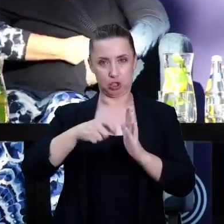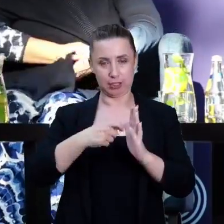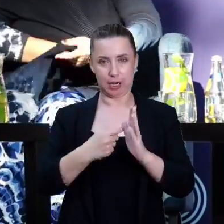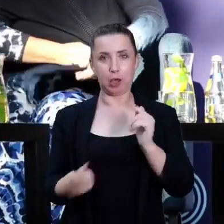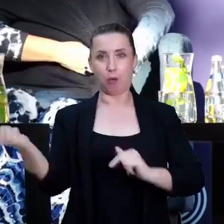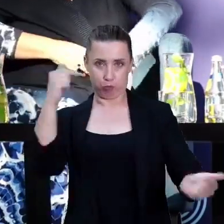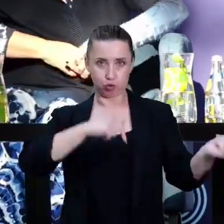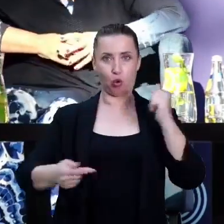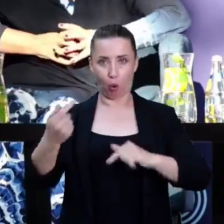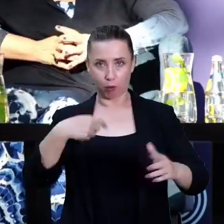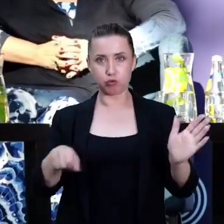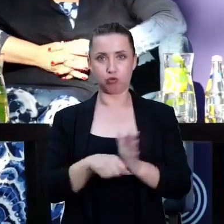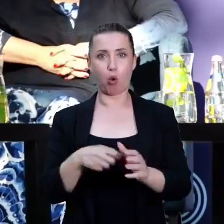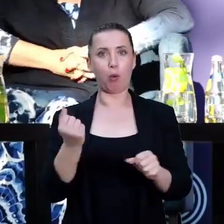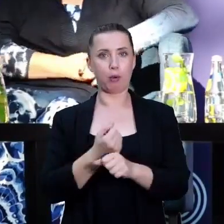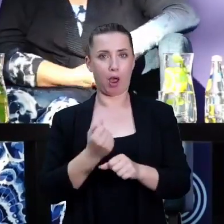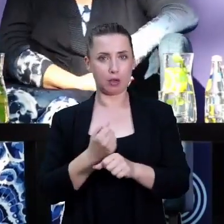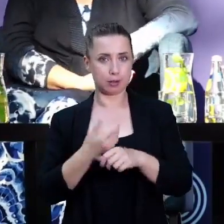tylko właśnie